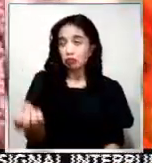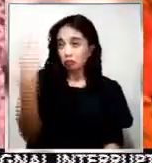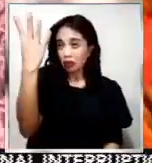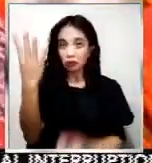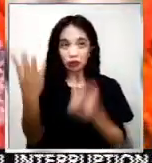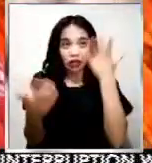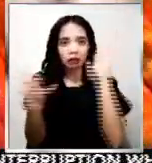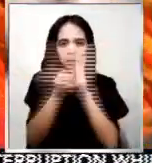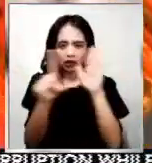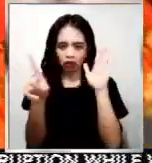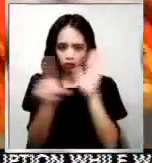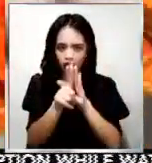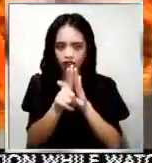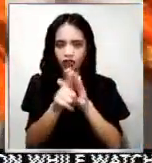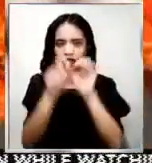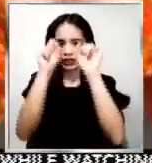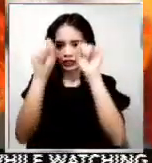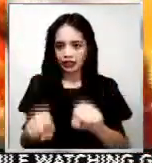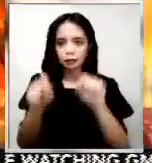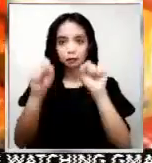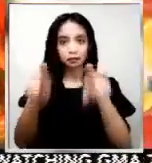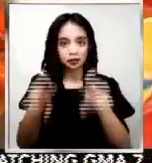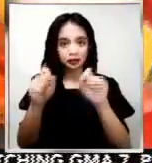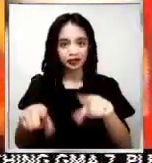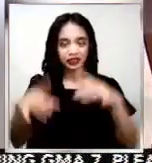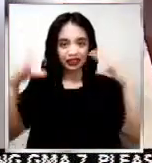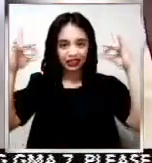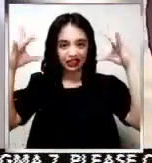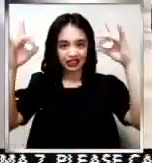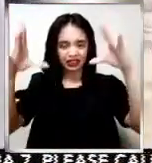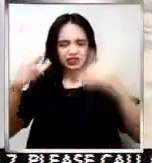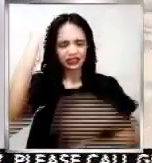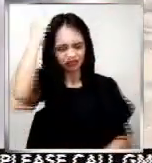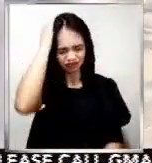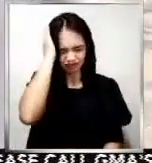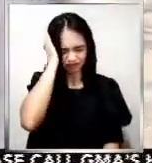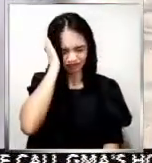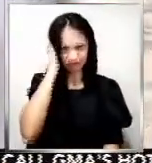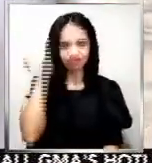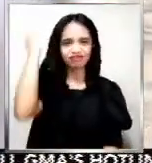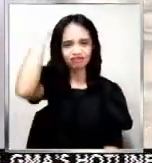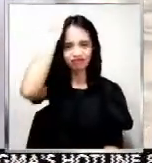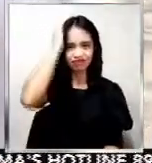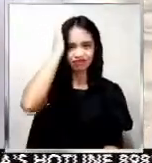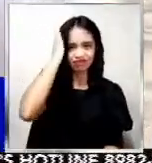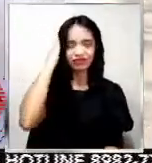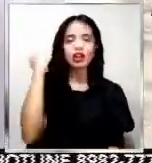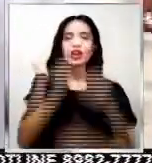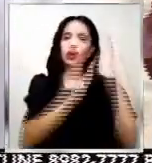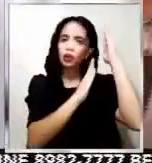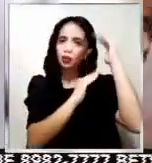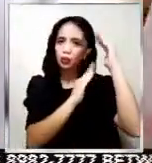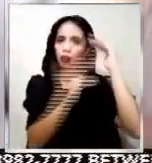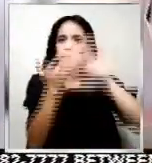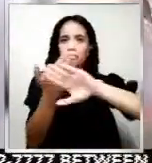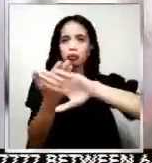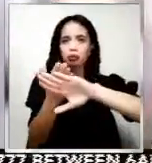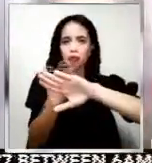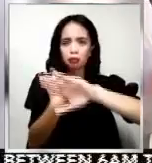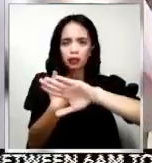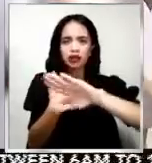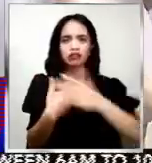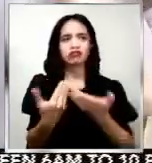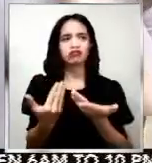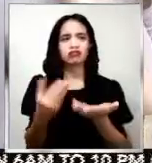maaaring magtinda ng mga pailaw. Pinapakiusap po sana namin na maibalik po sana yung lang yung napuhunan po namin, kasi di naman